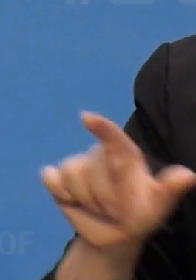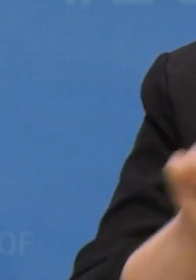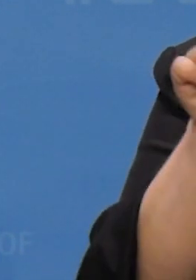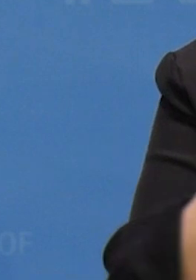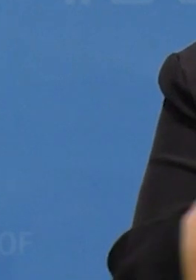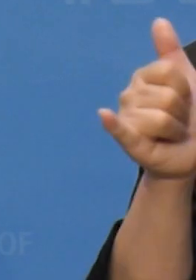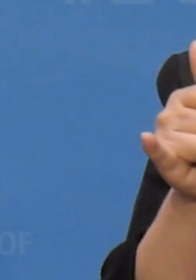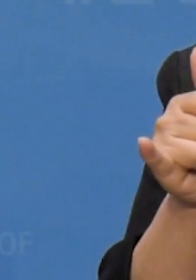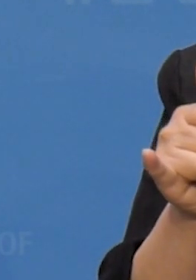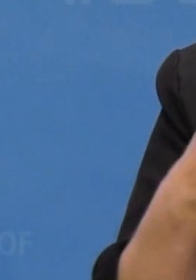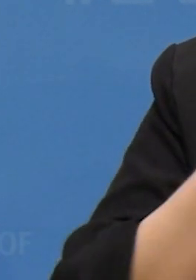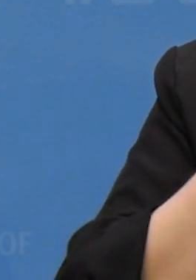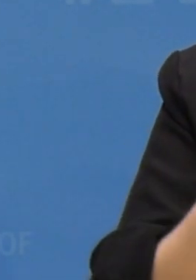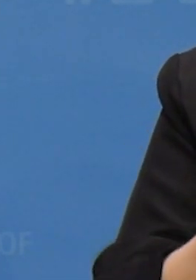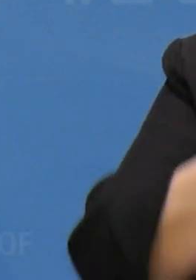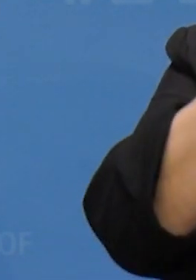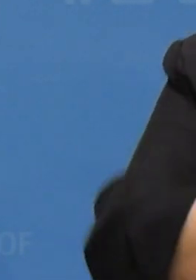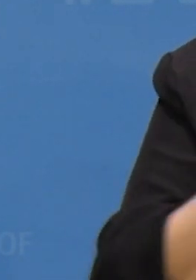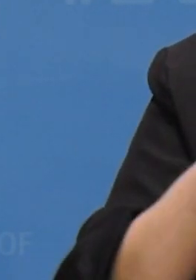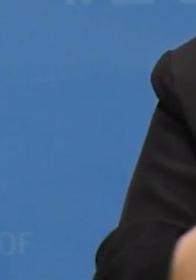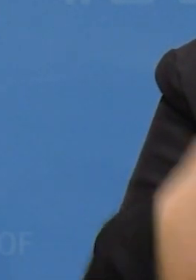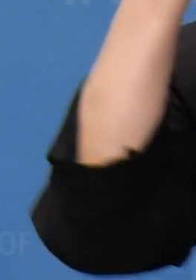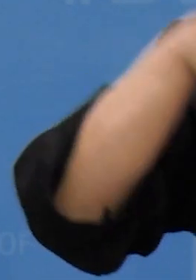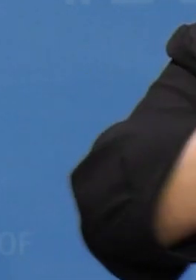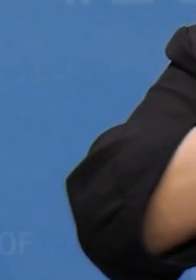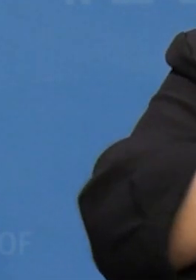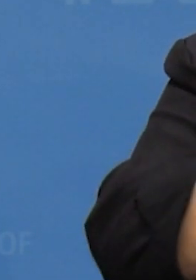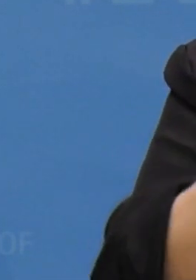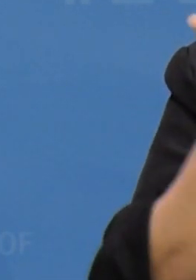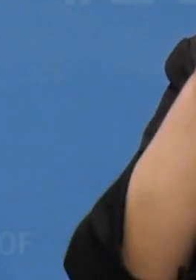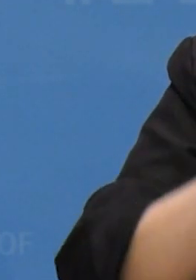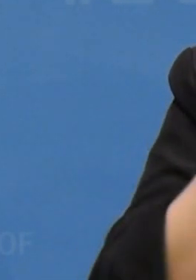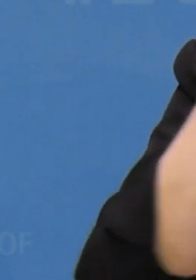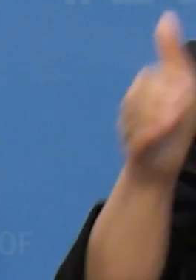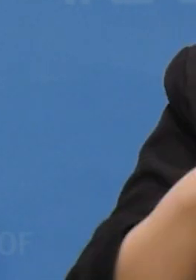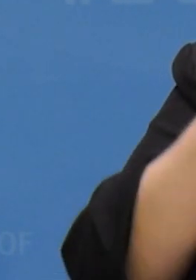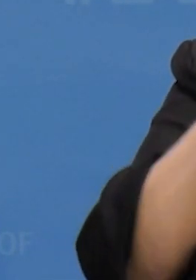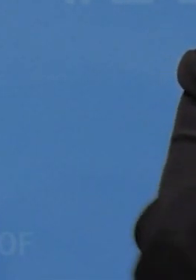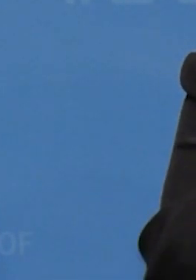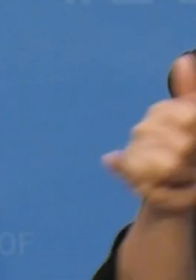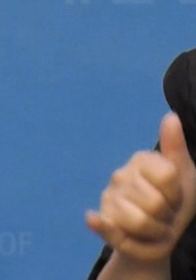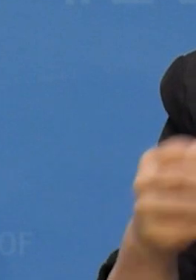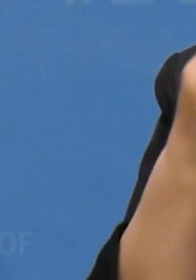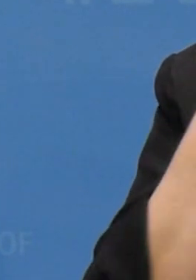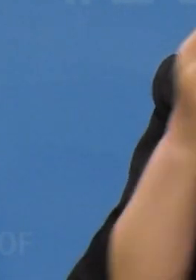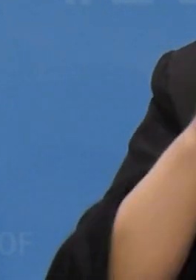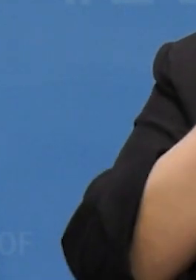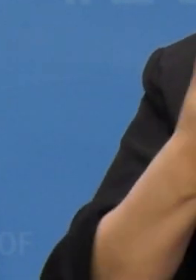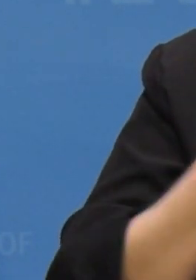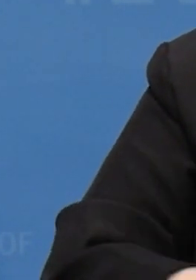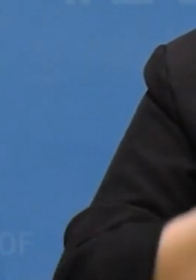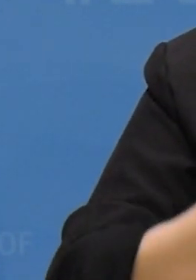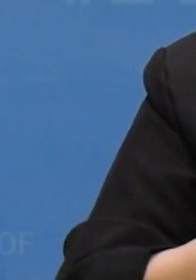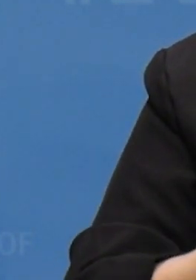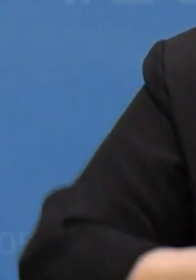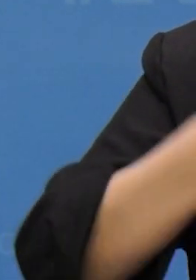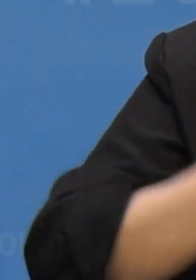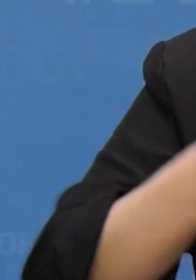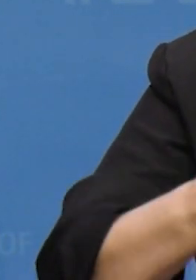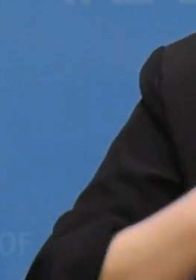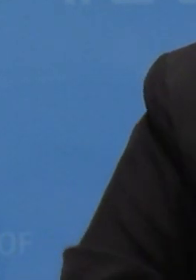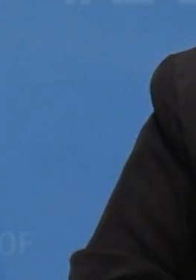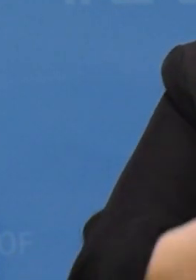도민의 안녕과 편의를 위해 복무해야 할 경기도지사는 더 이상 서울 양평 고속도로 정상